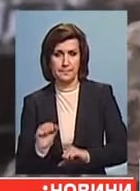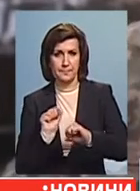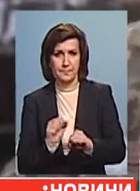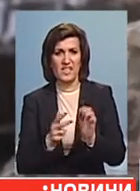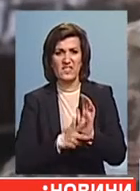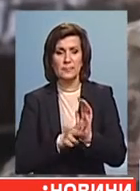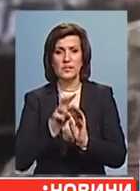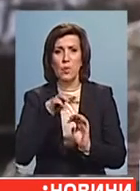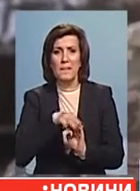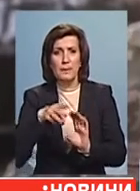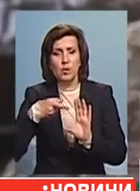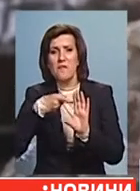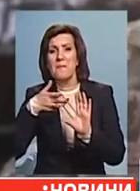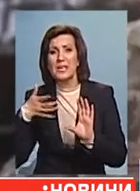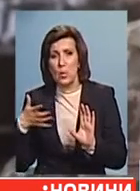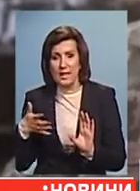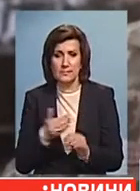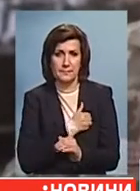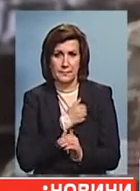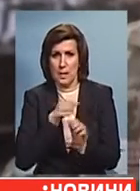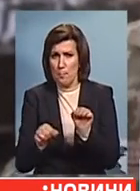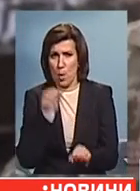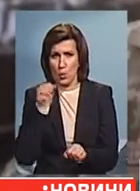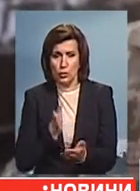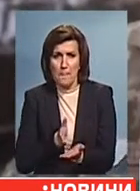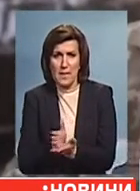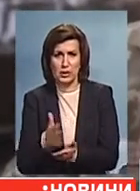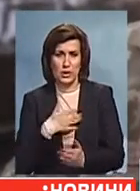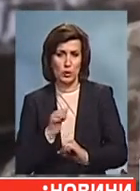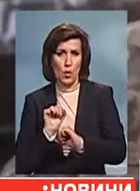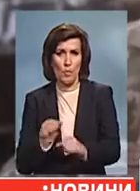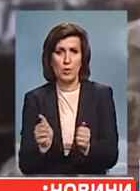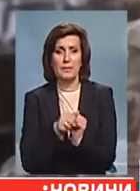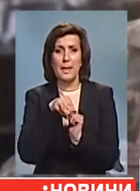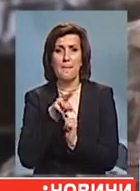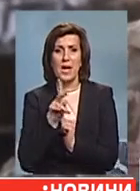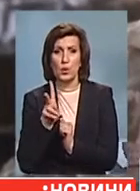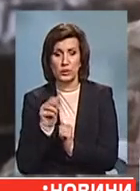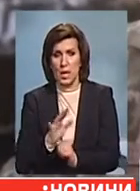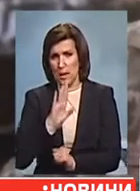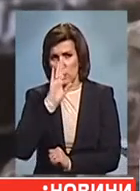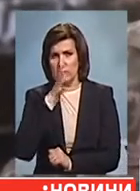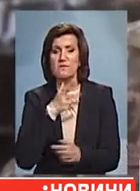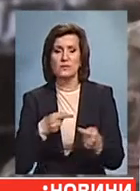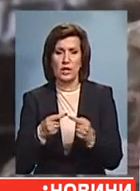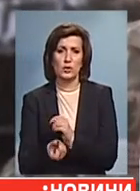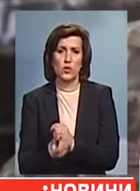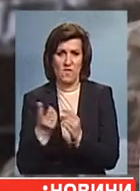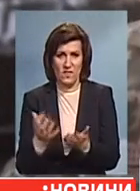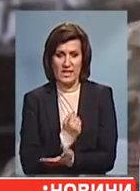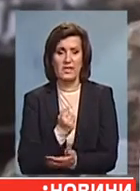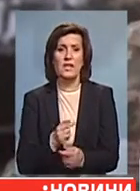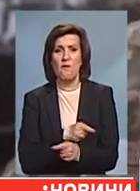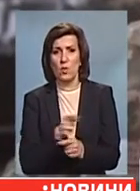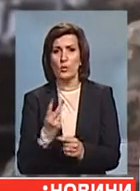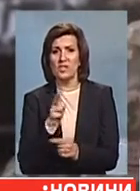прикриттям 82-мм мінометів намагалось порушити межі нашої оборони біля Майорська. Противник був вчасно виявлений. В